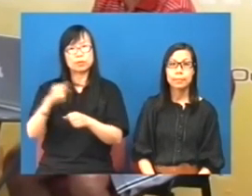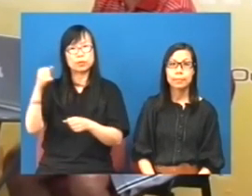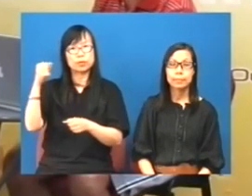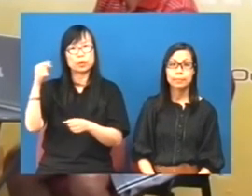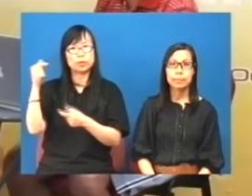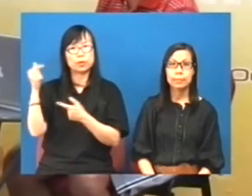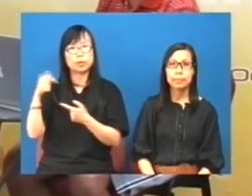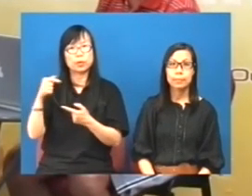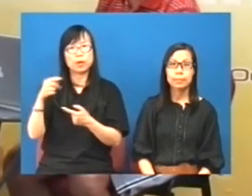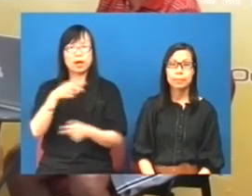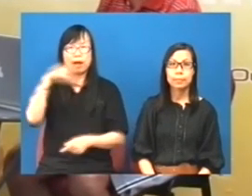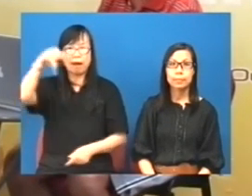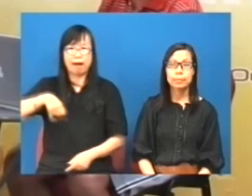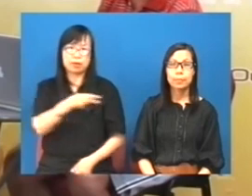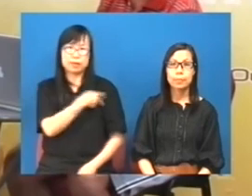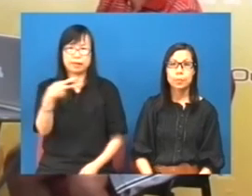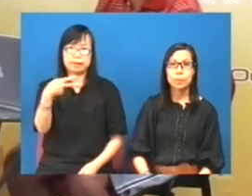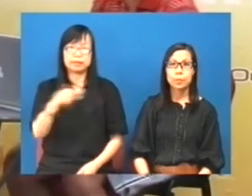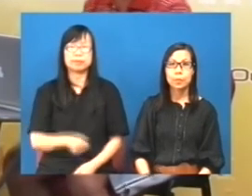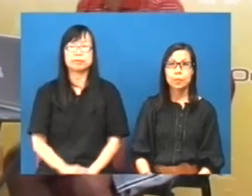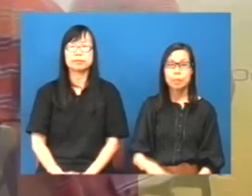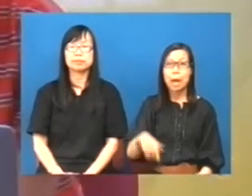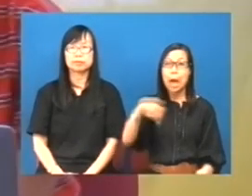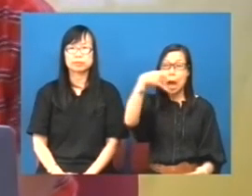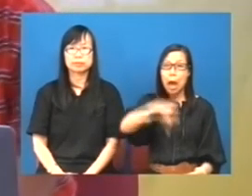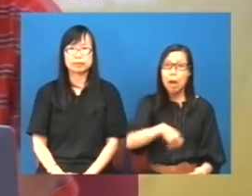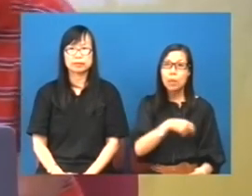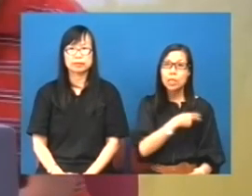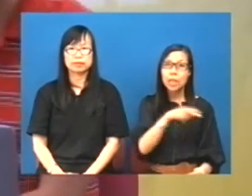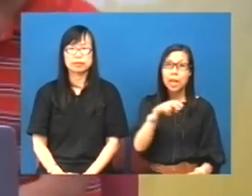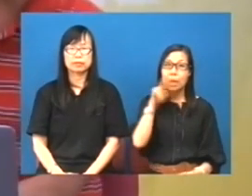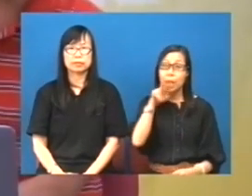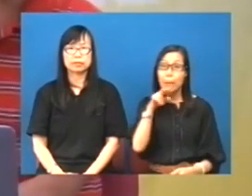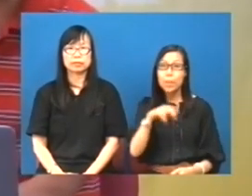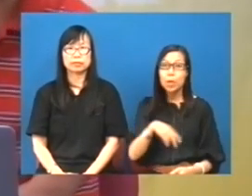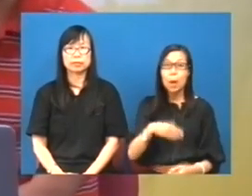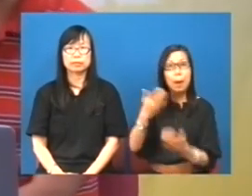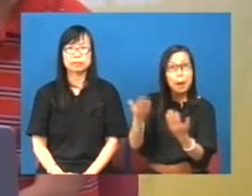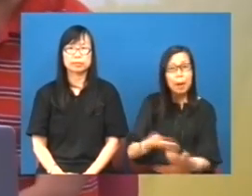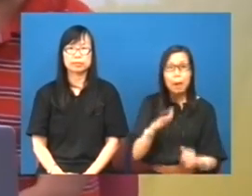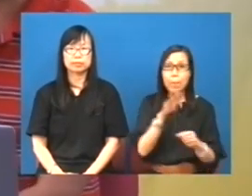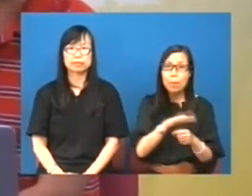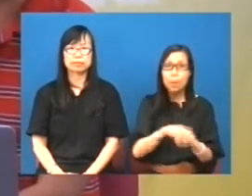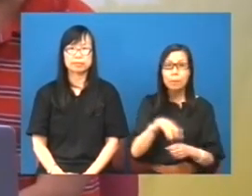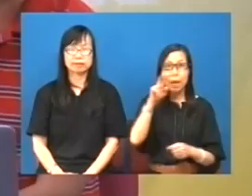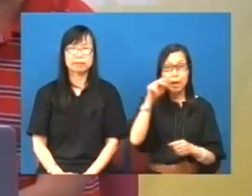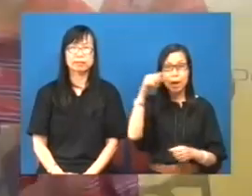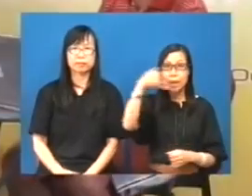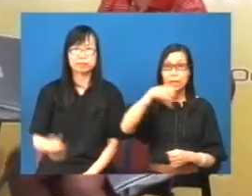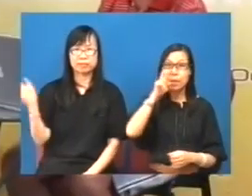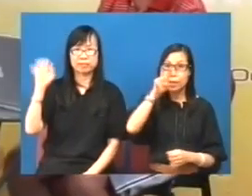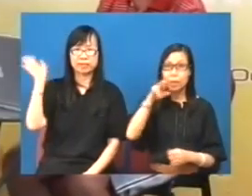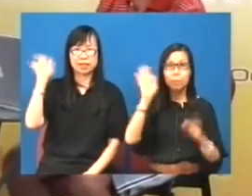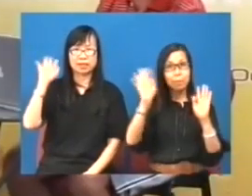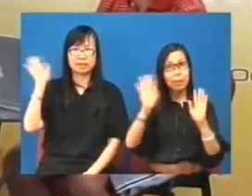個星期二是的在下個星期誰頂我的位置留意向左網我們下個星期再見拜拜